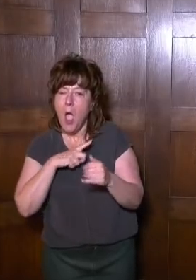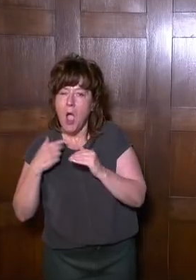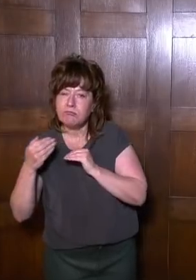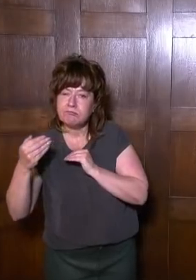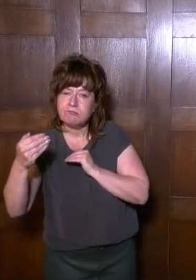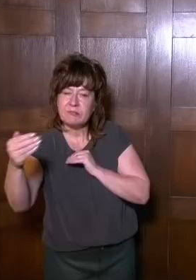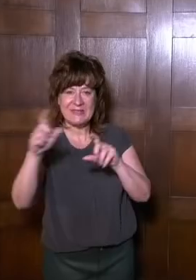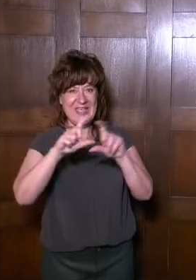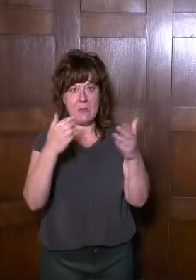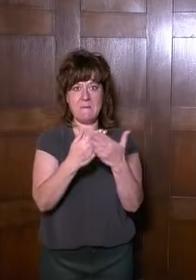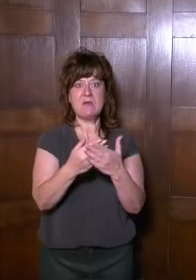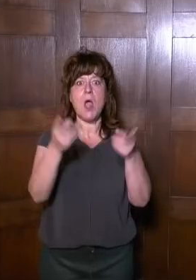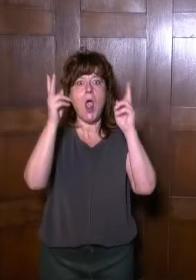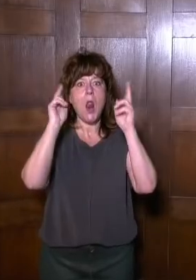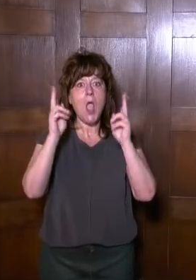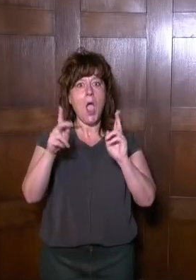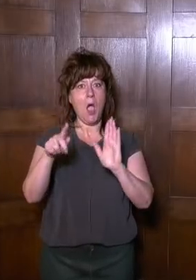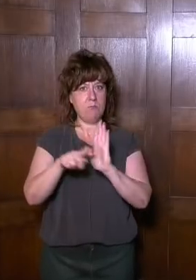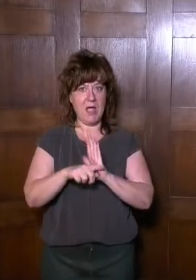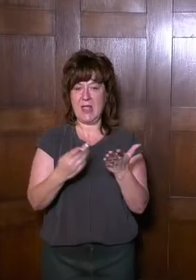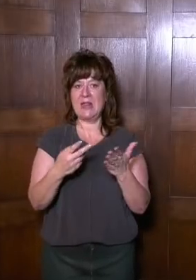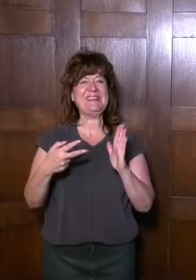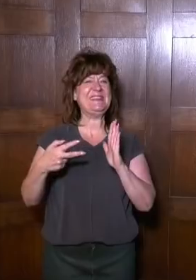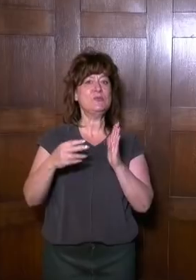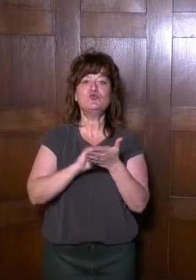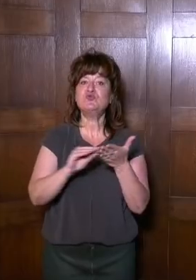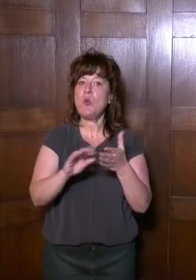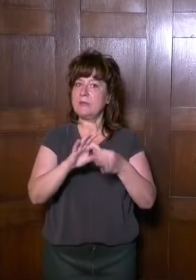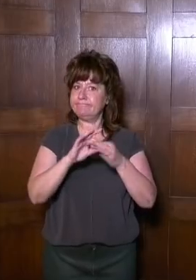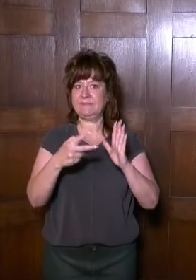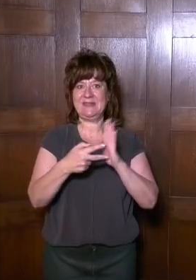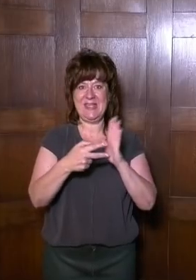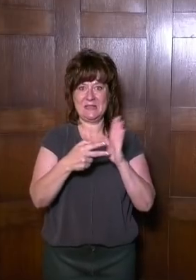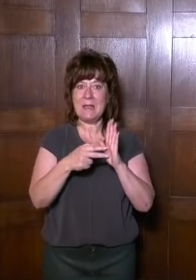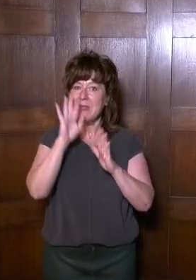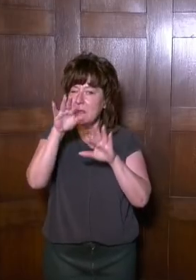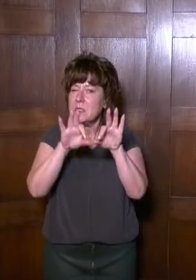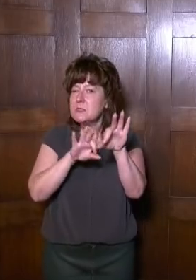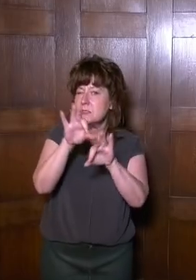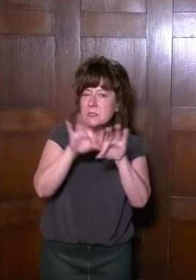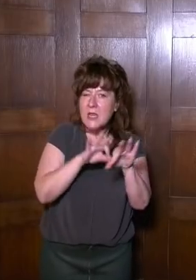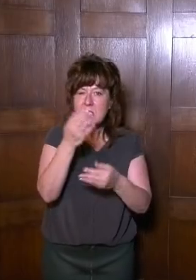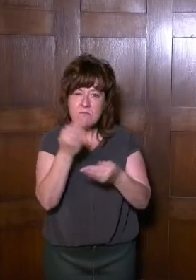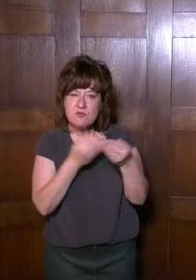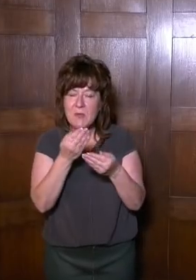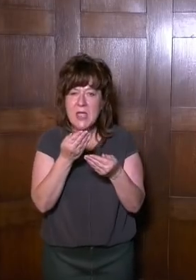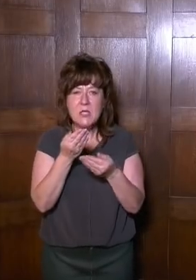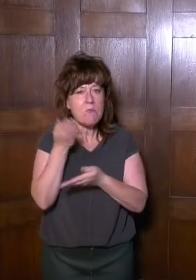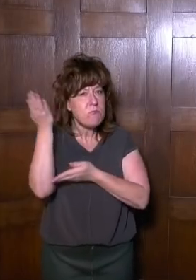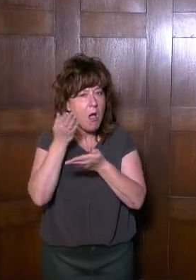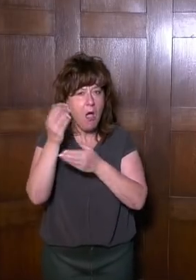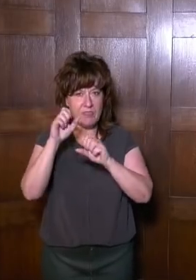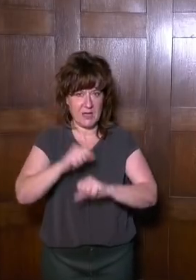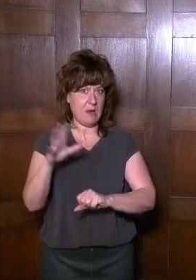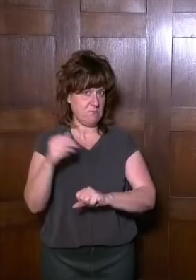eben Lehrermangel, Digitalisierung in den Schulen, strategisch zu besprechen und beratend dort mitwirken zu